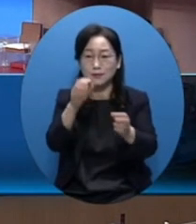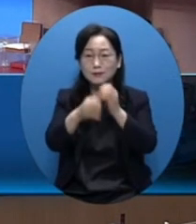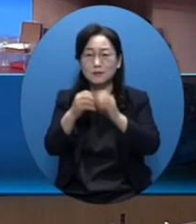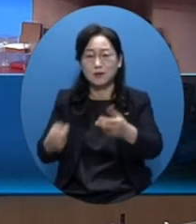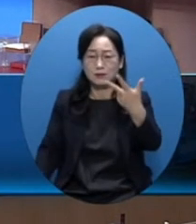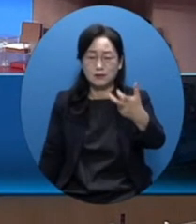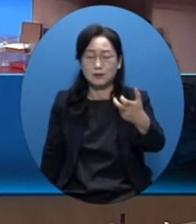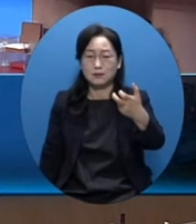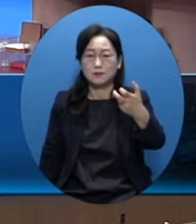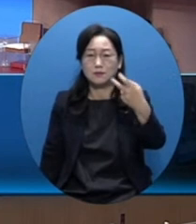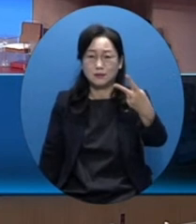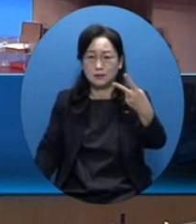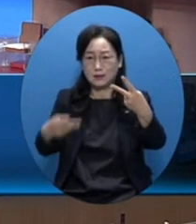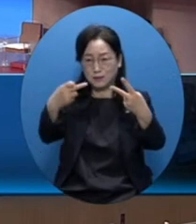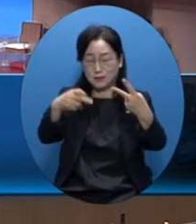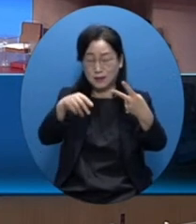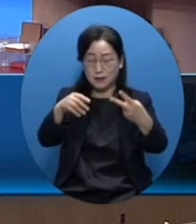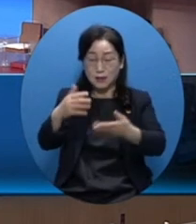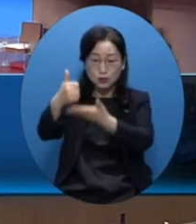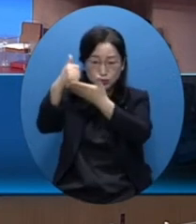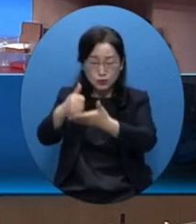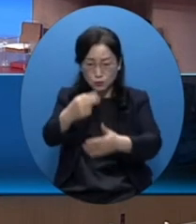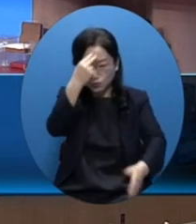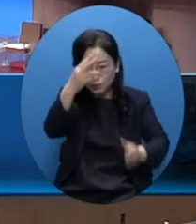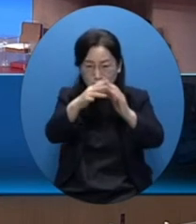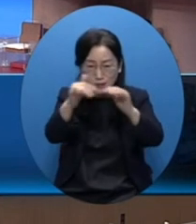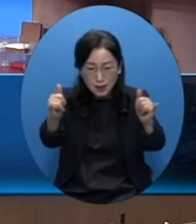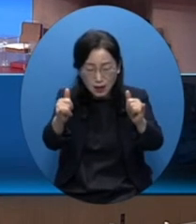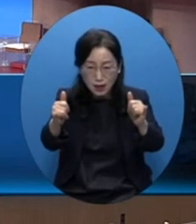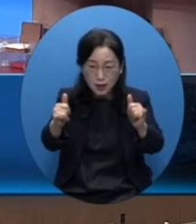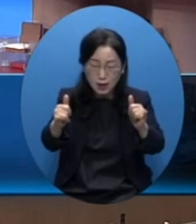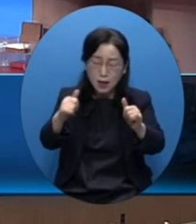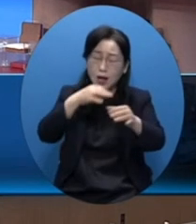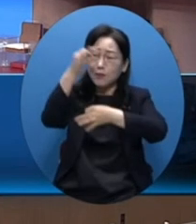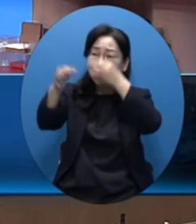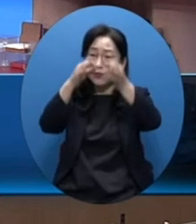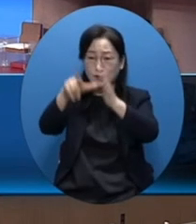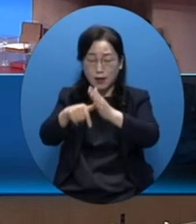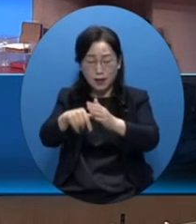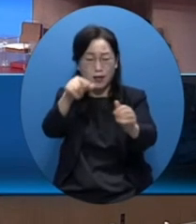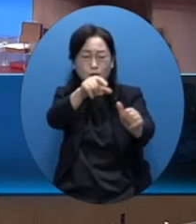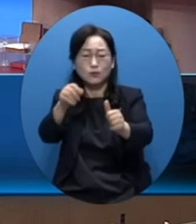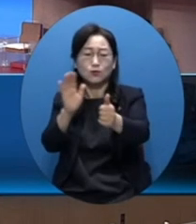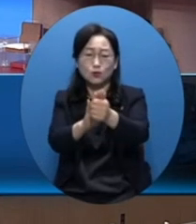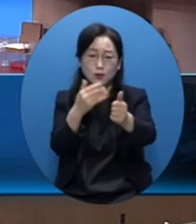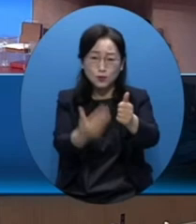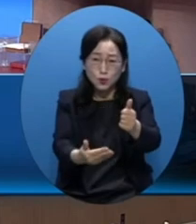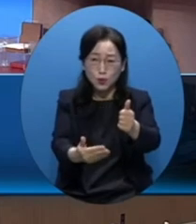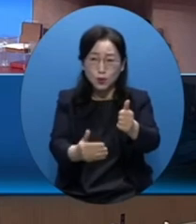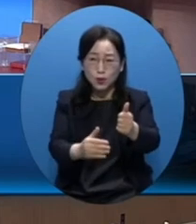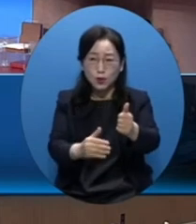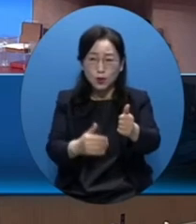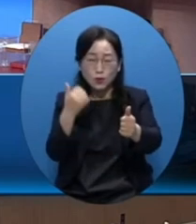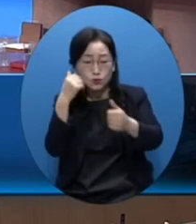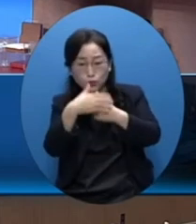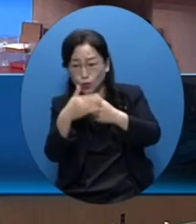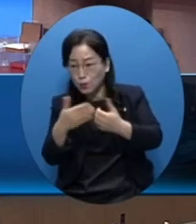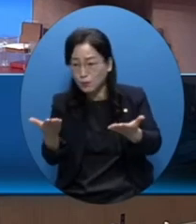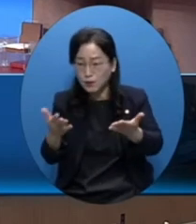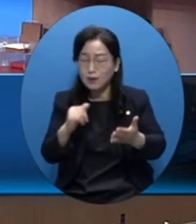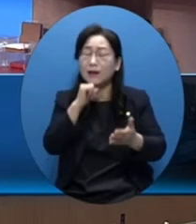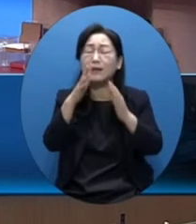12편 12 절입니다 그는 공기계 관자가 부르짖을 때 건지 며 도움이 없는 가난한 자도 건지 며